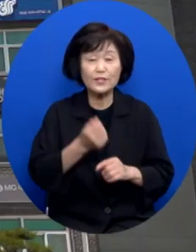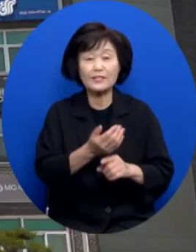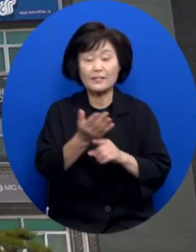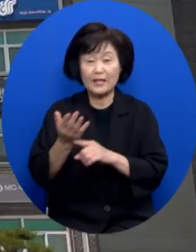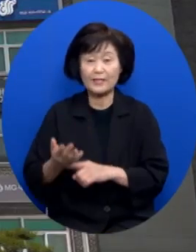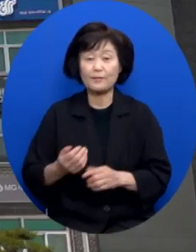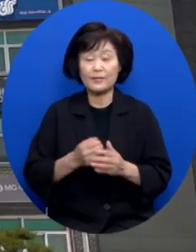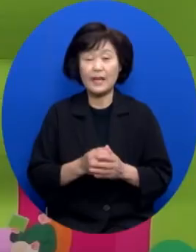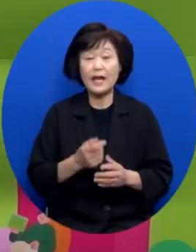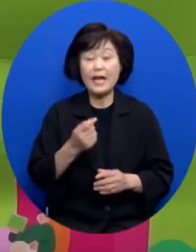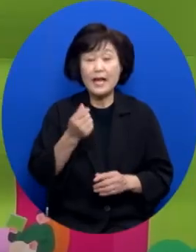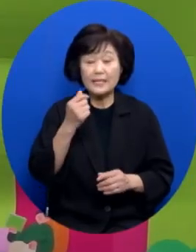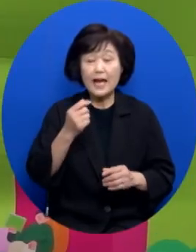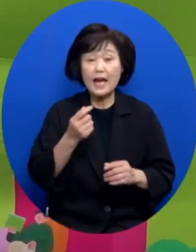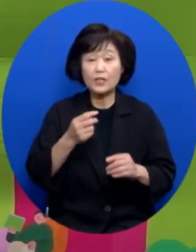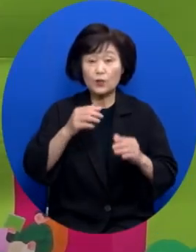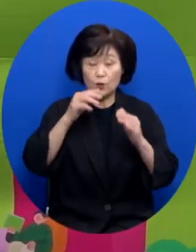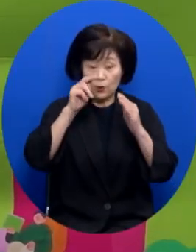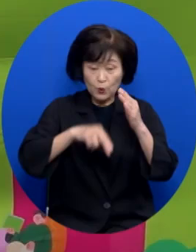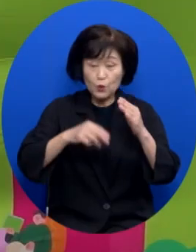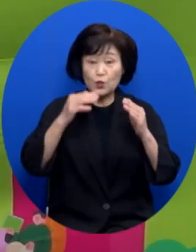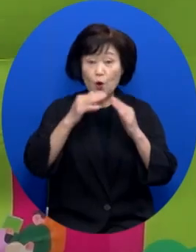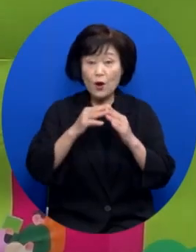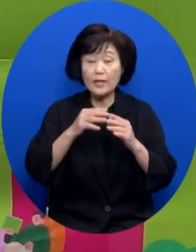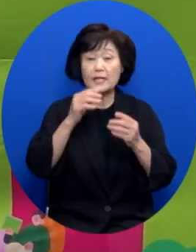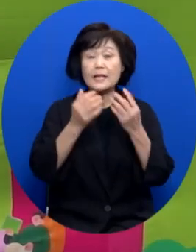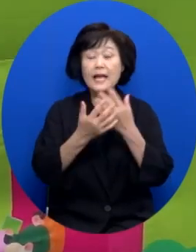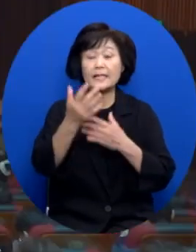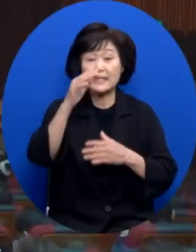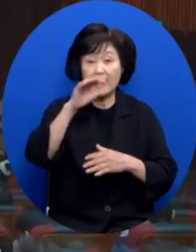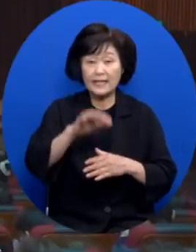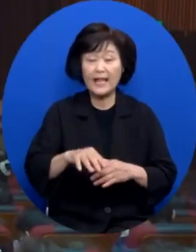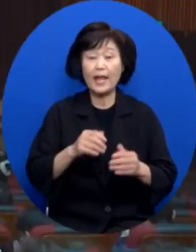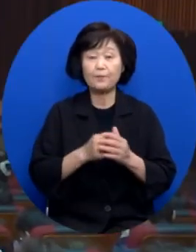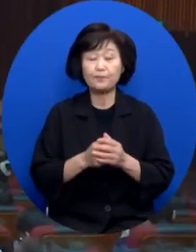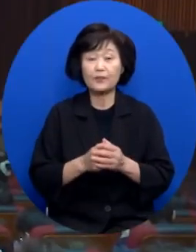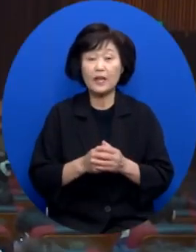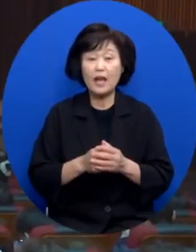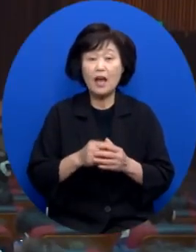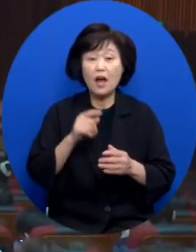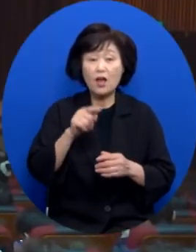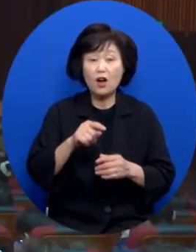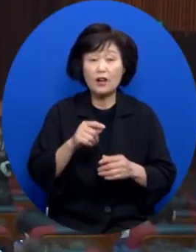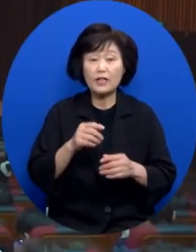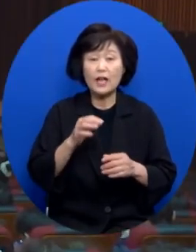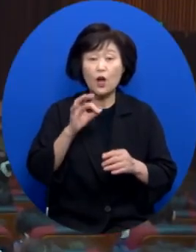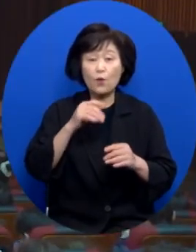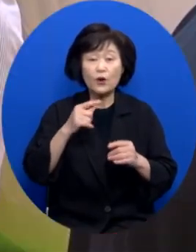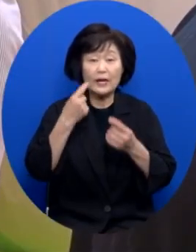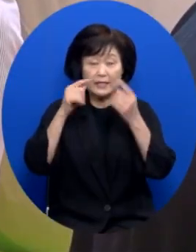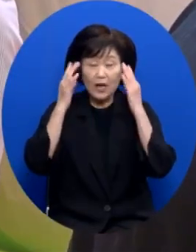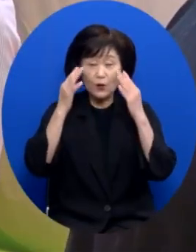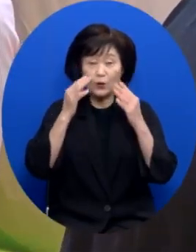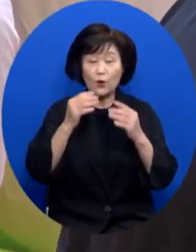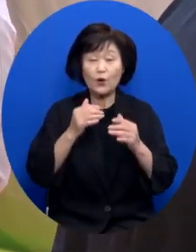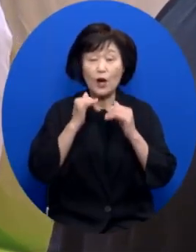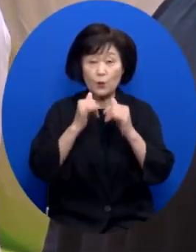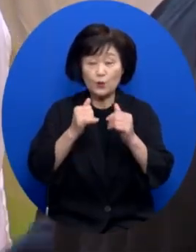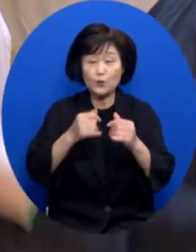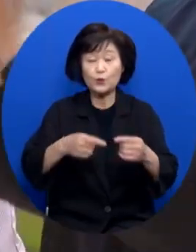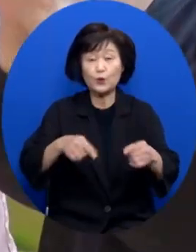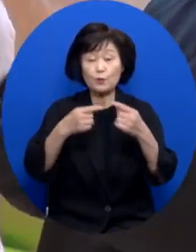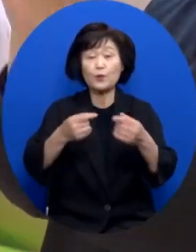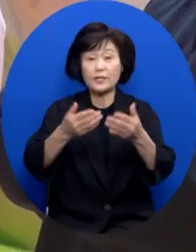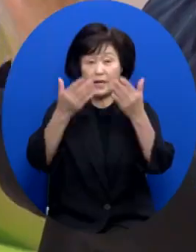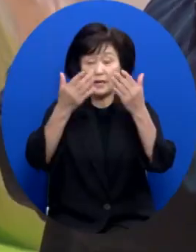2024 전국 작은 도서관 대회에서 사단법인 한국 작은 도서관 협회가 우수 도서관을 표창했습니다. 전주